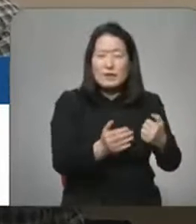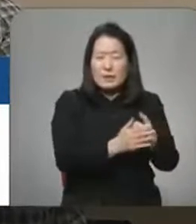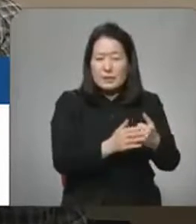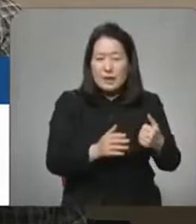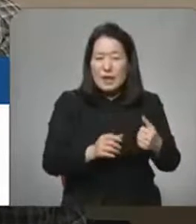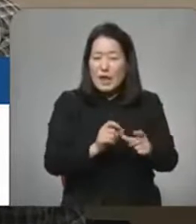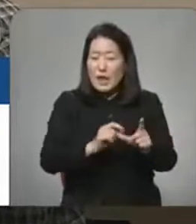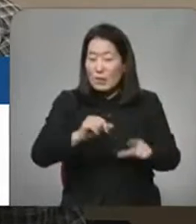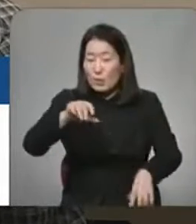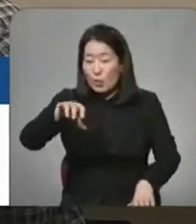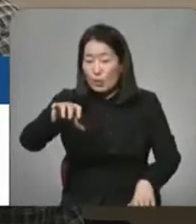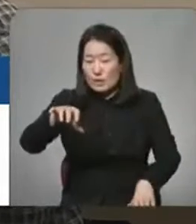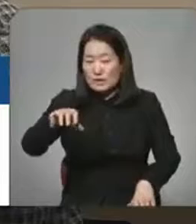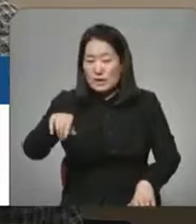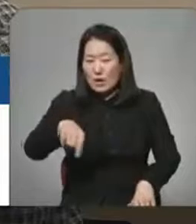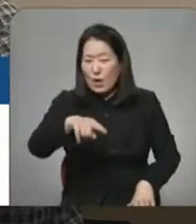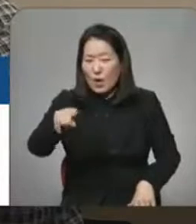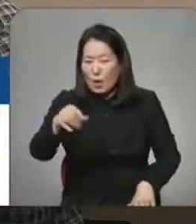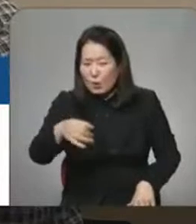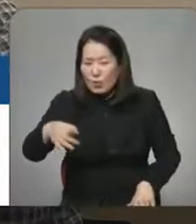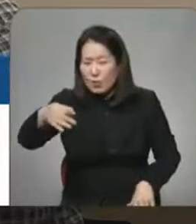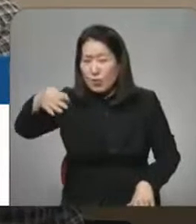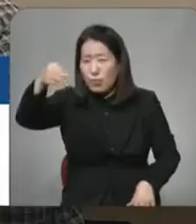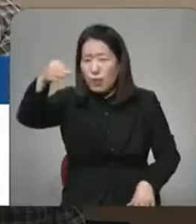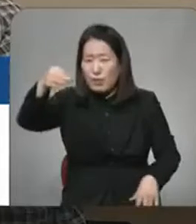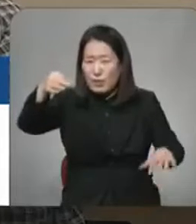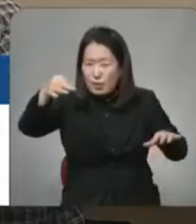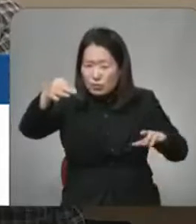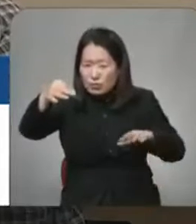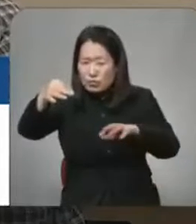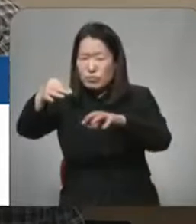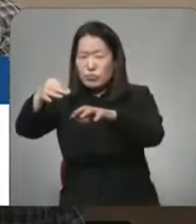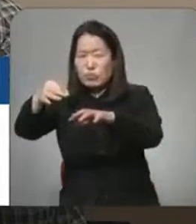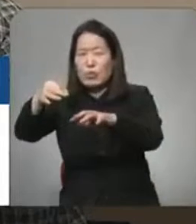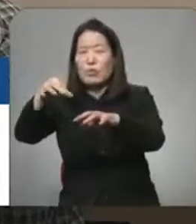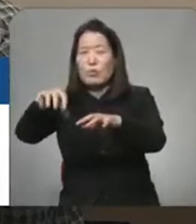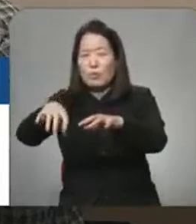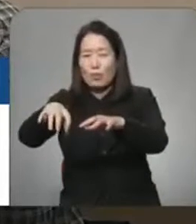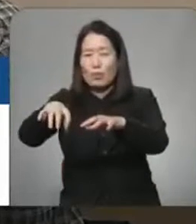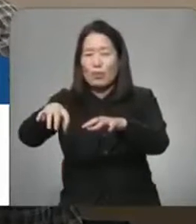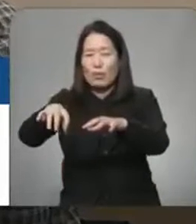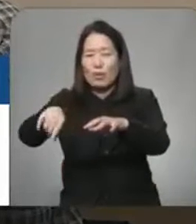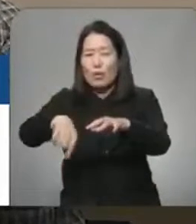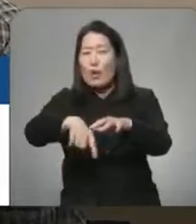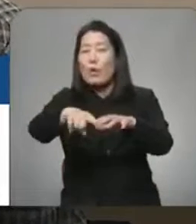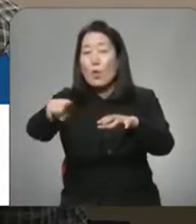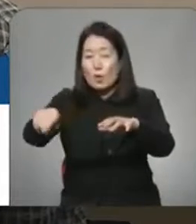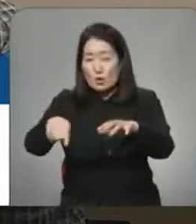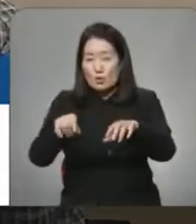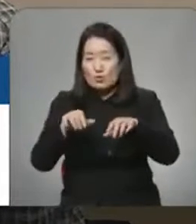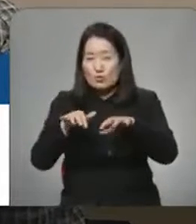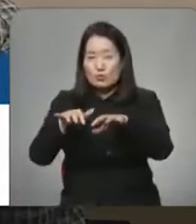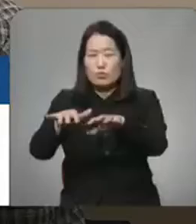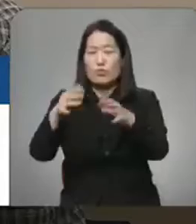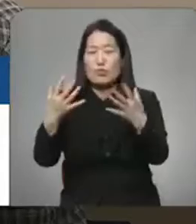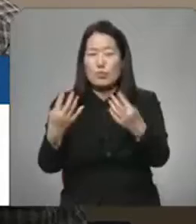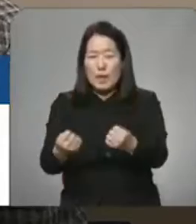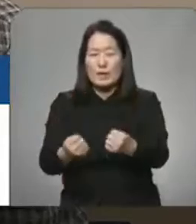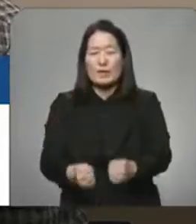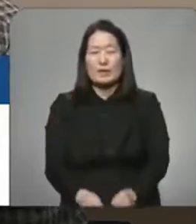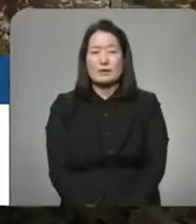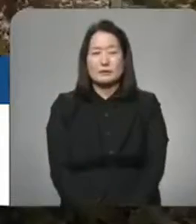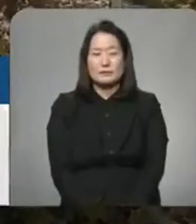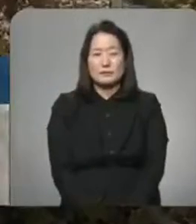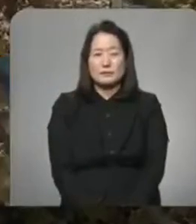지역에서 외국인근로자 의 임금이 올라가는 그런 환경이 조성되고 있어서 뭐